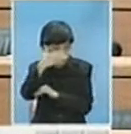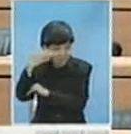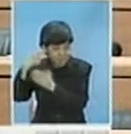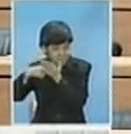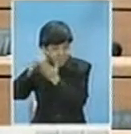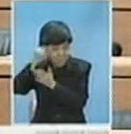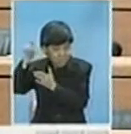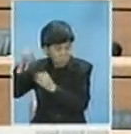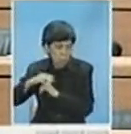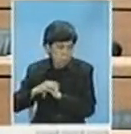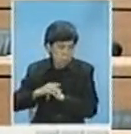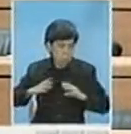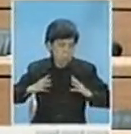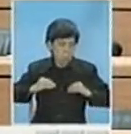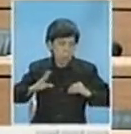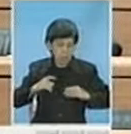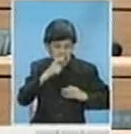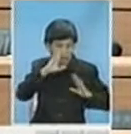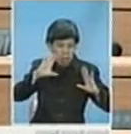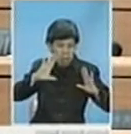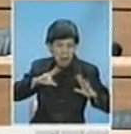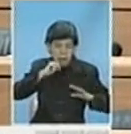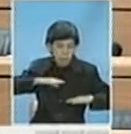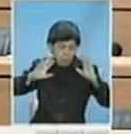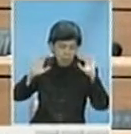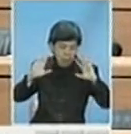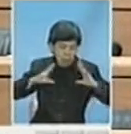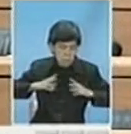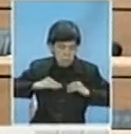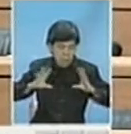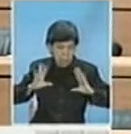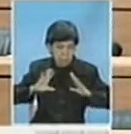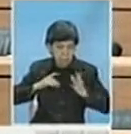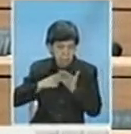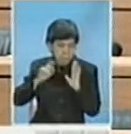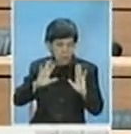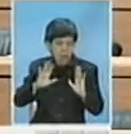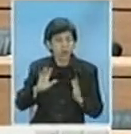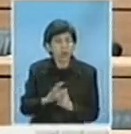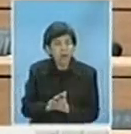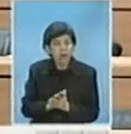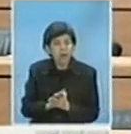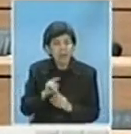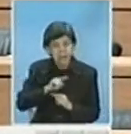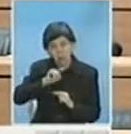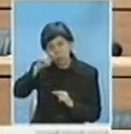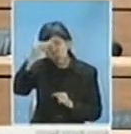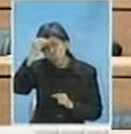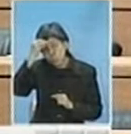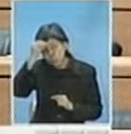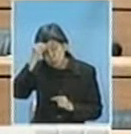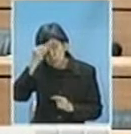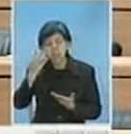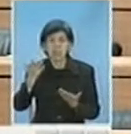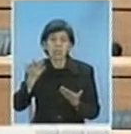ไหนจะยอมรับประกันอุทกภัยในประเทศไทยจะเดินทางไปประเทศญี่ปุ่นจ